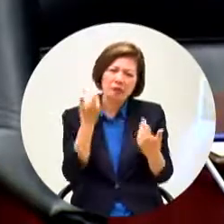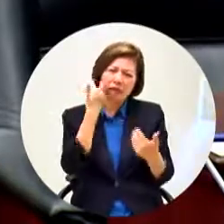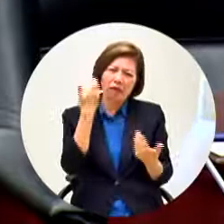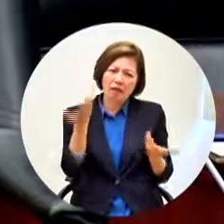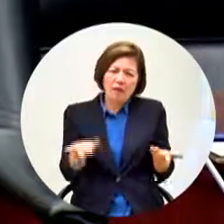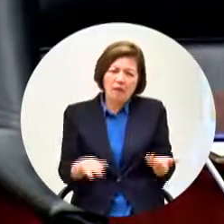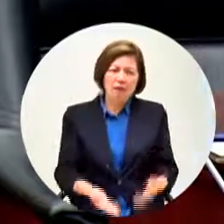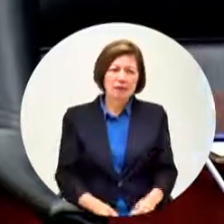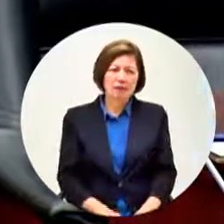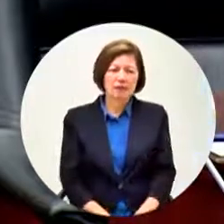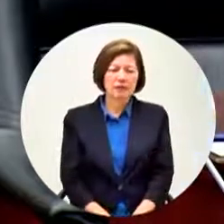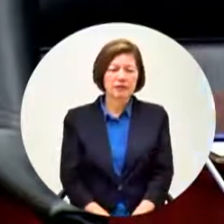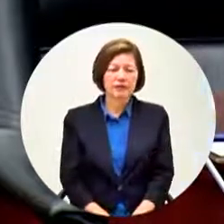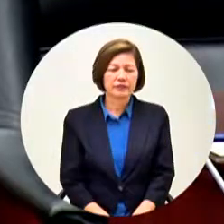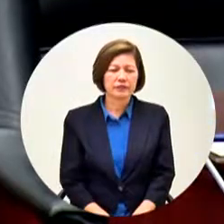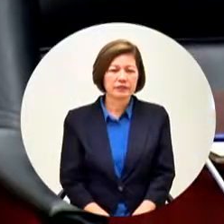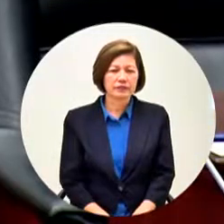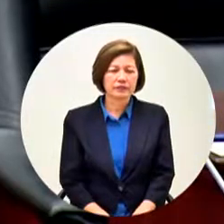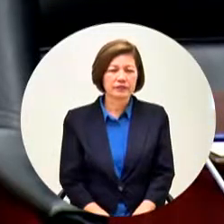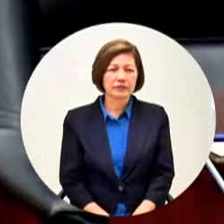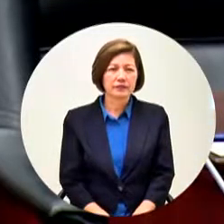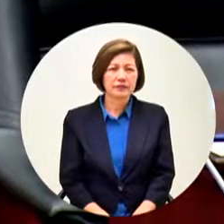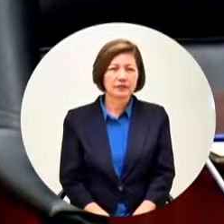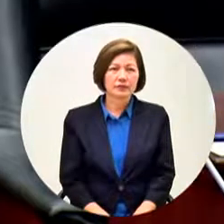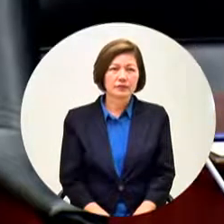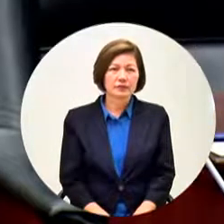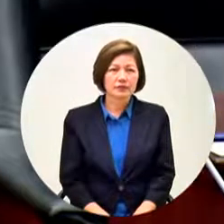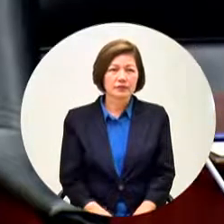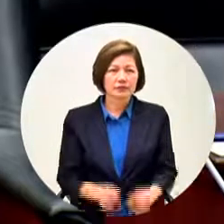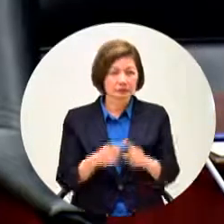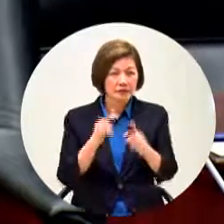和民众车开入要某到局顶，哦。